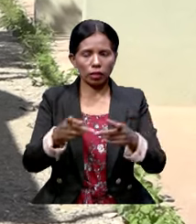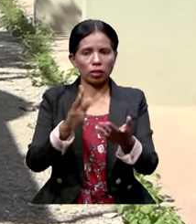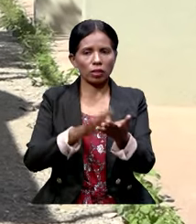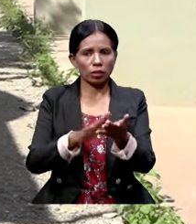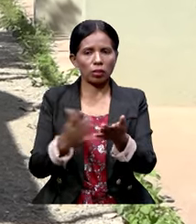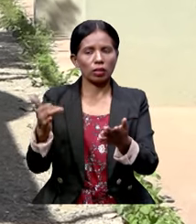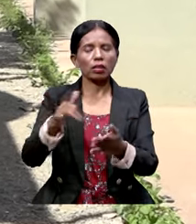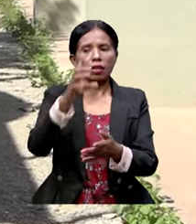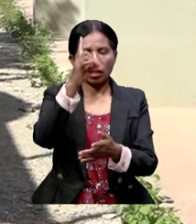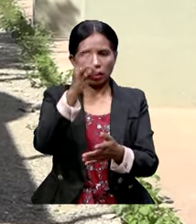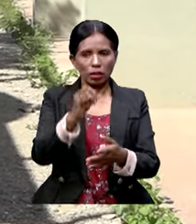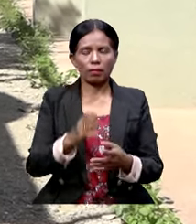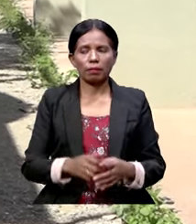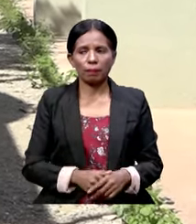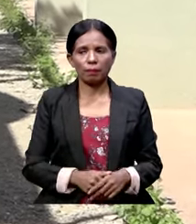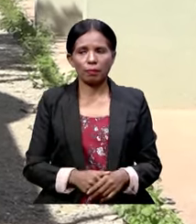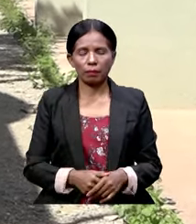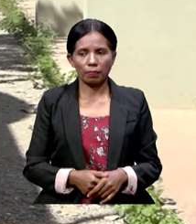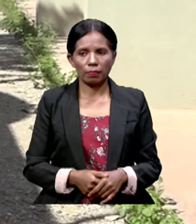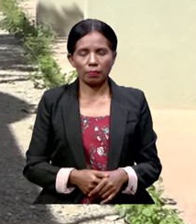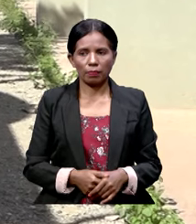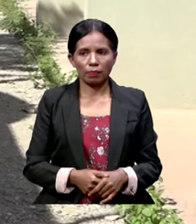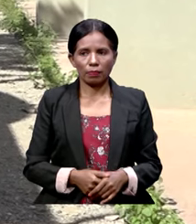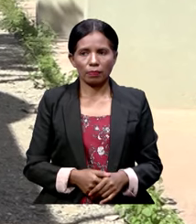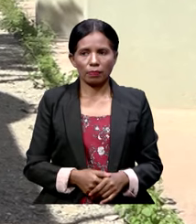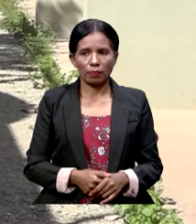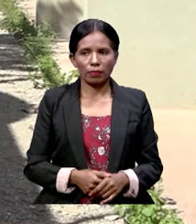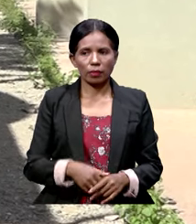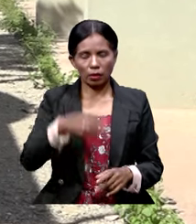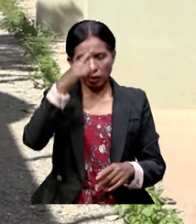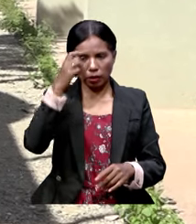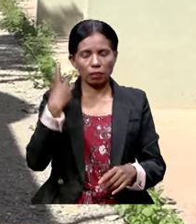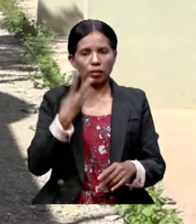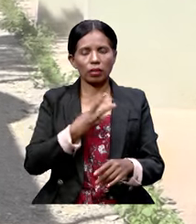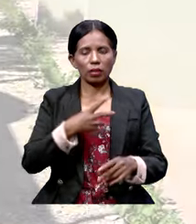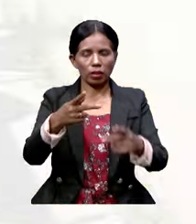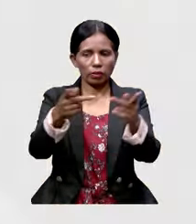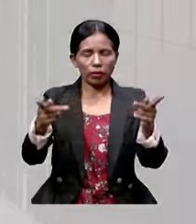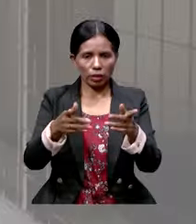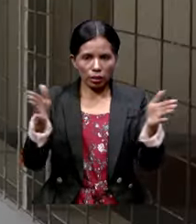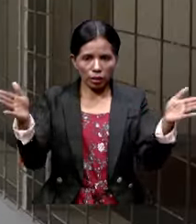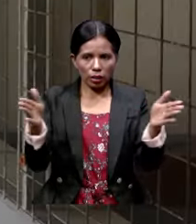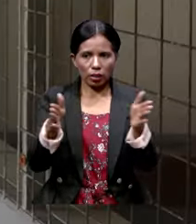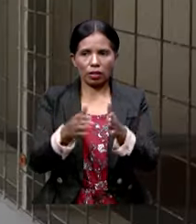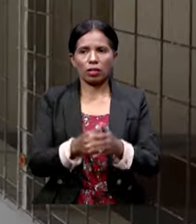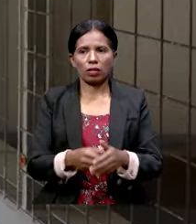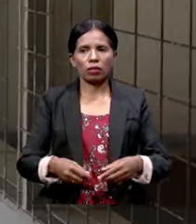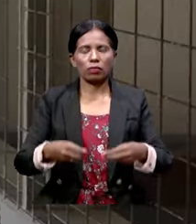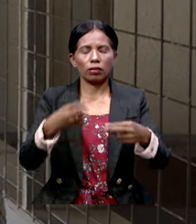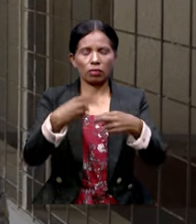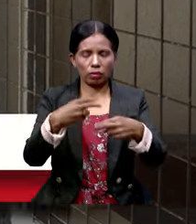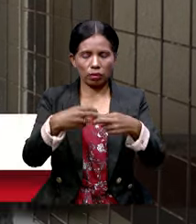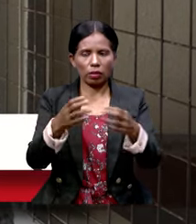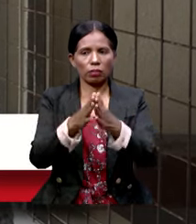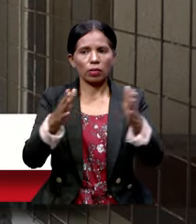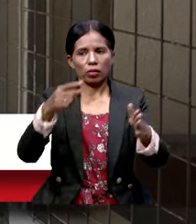Iha Kapital Dili. Certeza, tambah itania arredor ni kik, ne fo influenciado